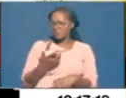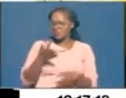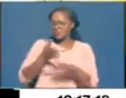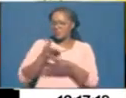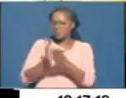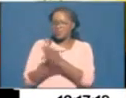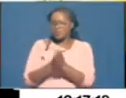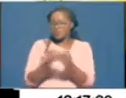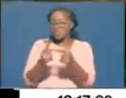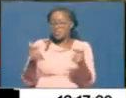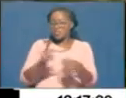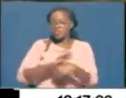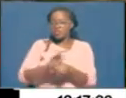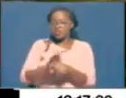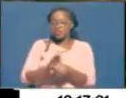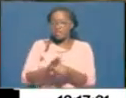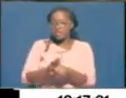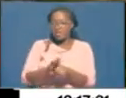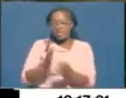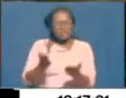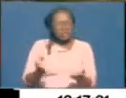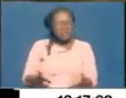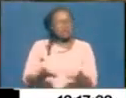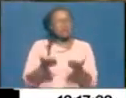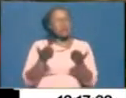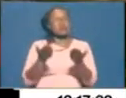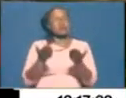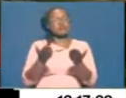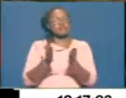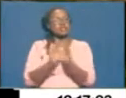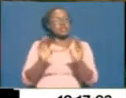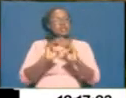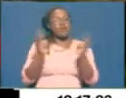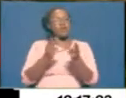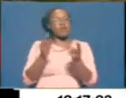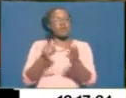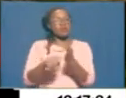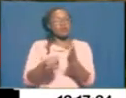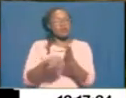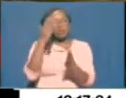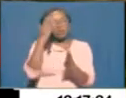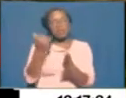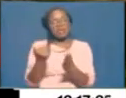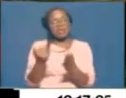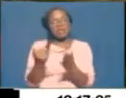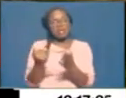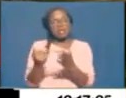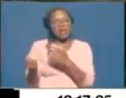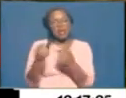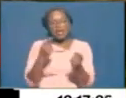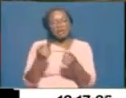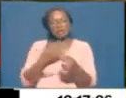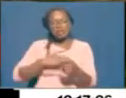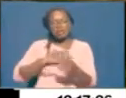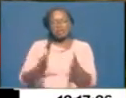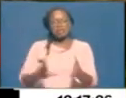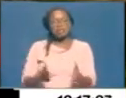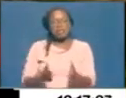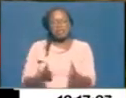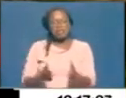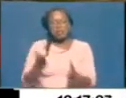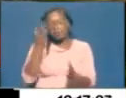kinga dhidi ya virusi vya corona. This is a global pandemic. Why are we arguing with scientists? Why are we arguing with the